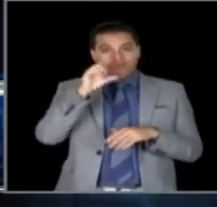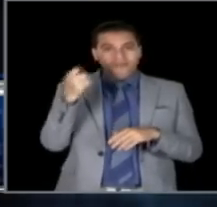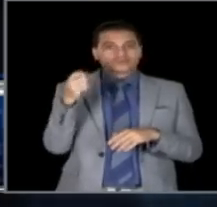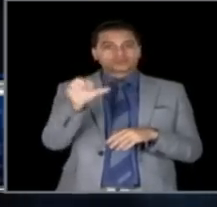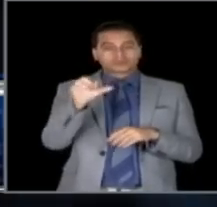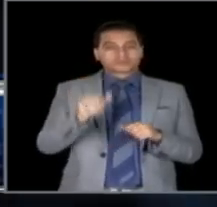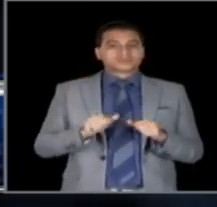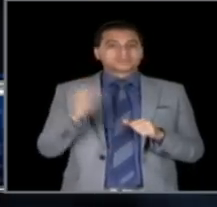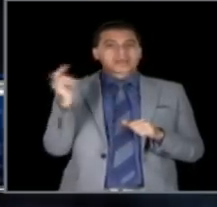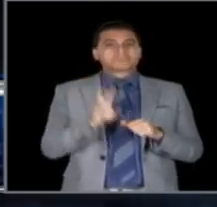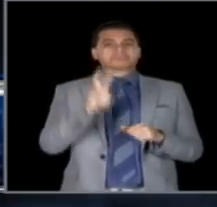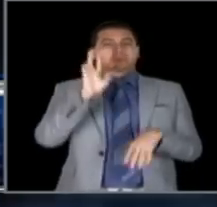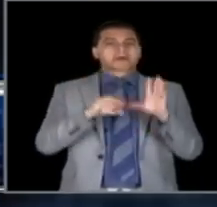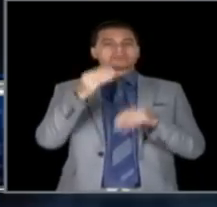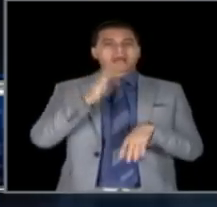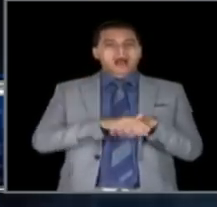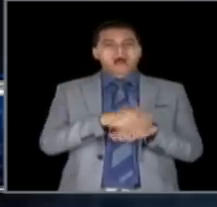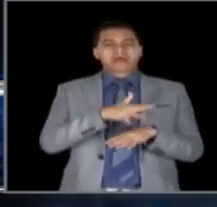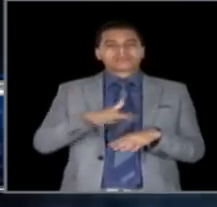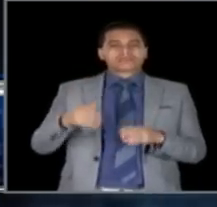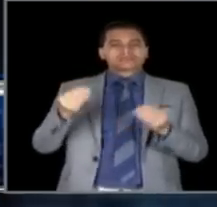سبع قصص بتدور أحداثهم في الصحراء.